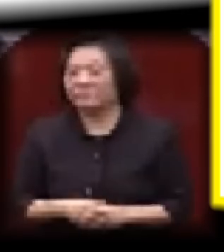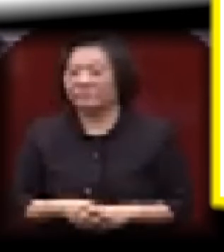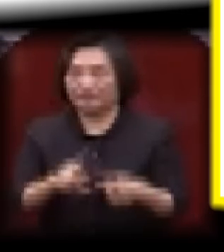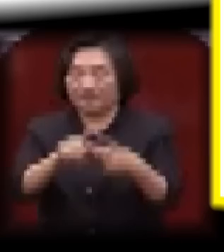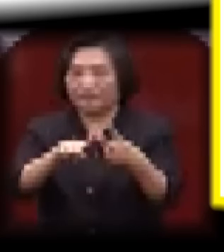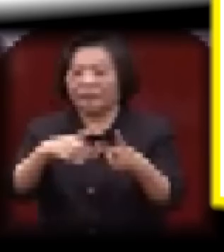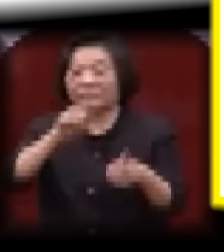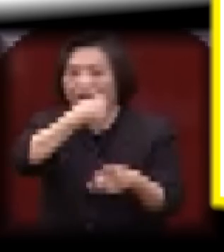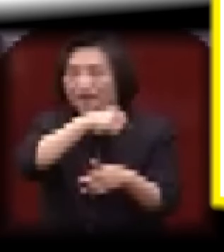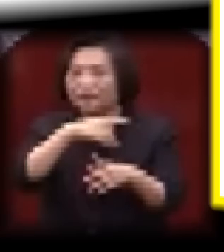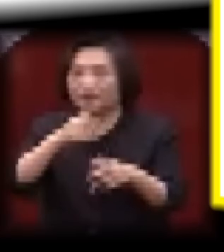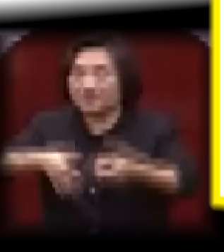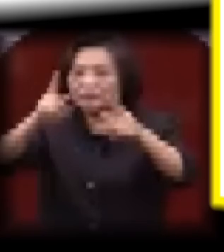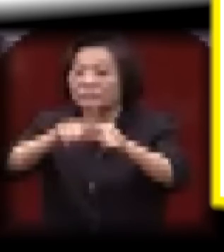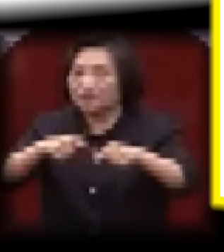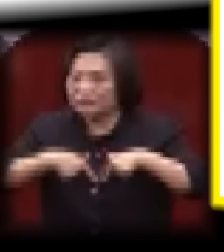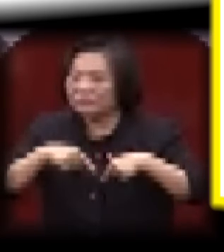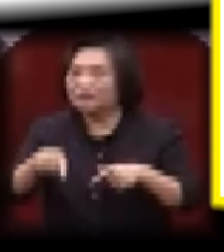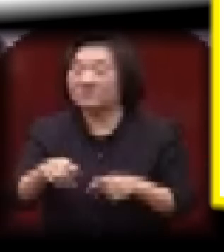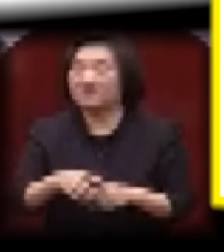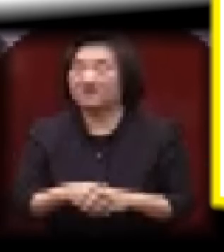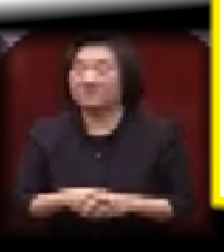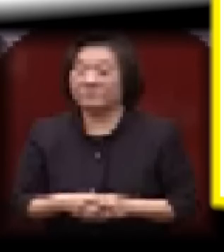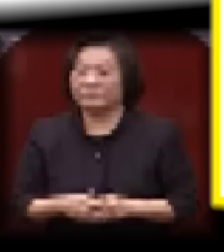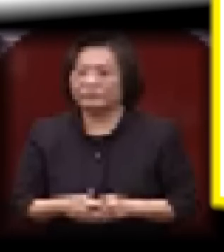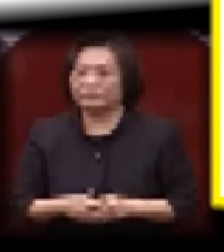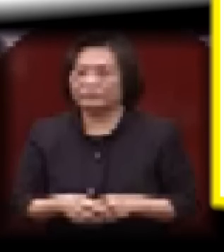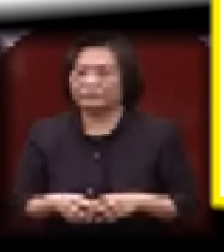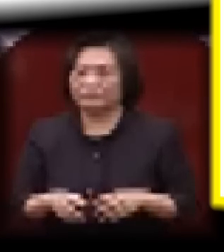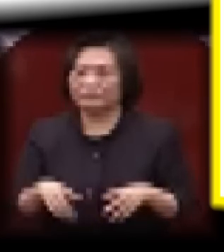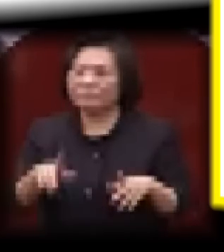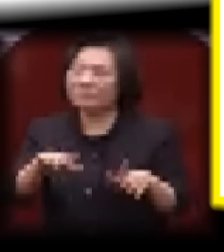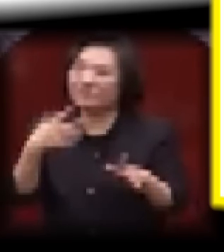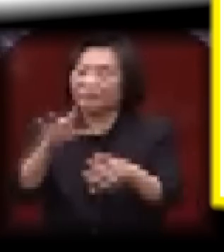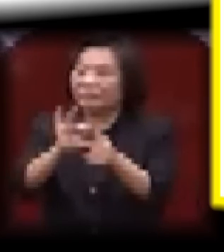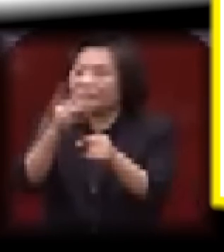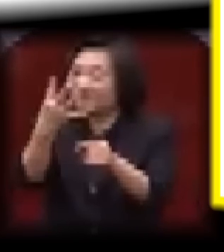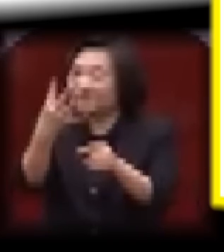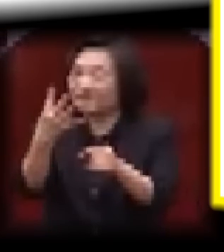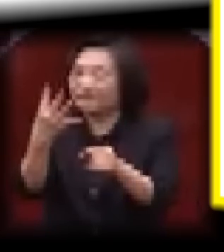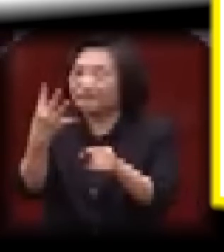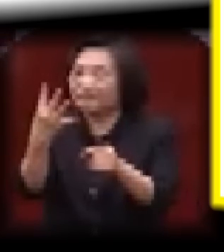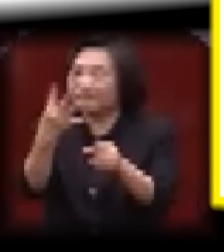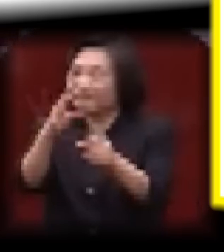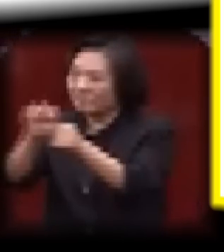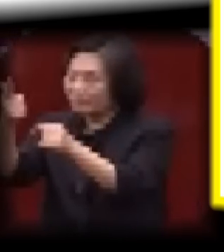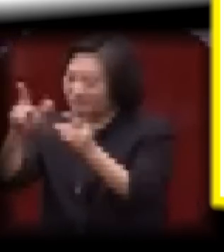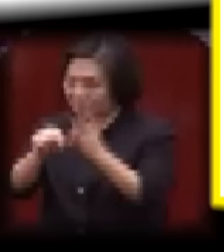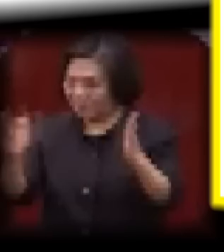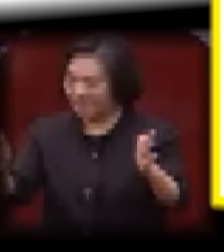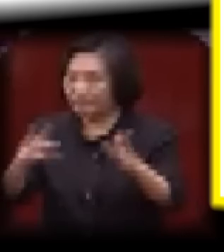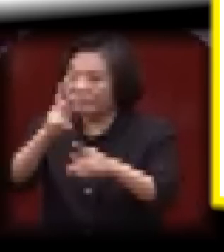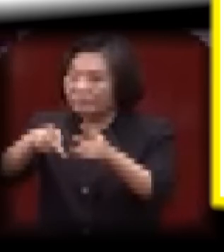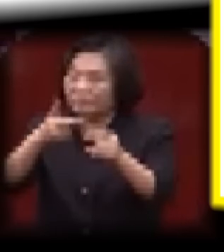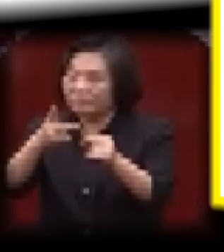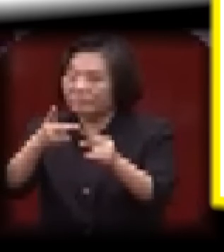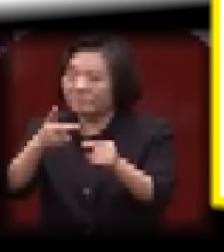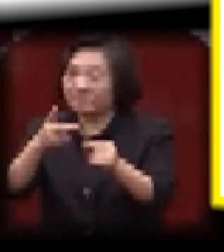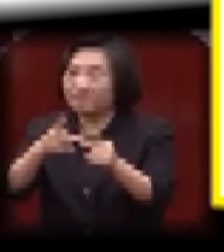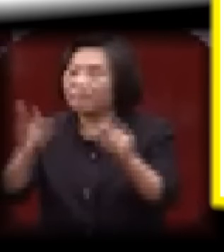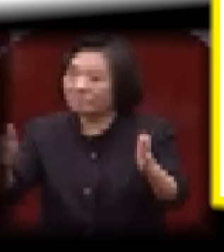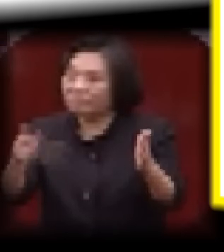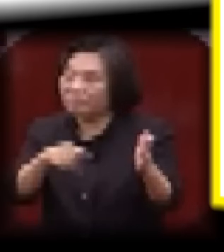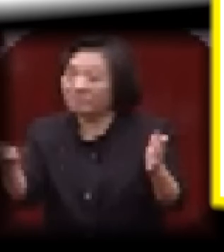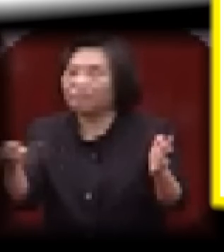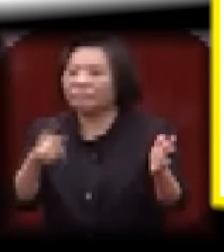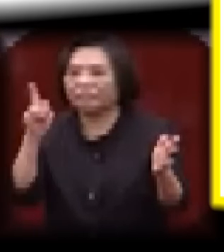心的防火避难性能审查。这个从104年一直到106年，你知道？从103年一直到